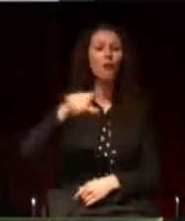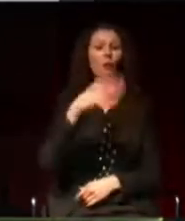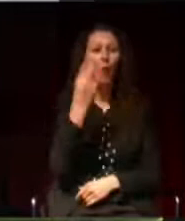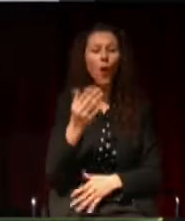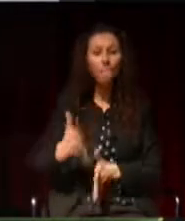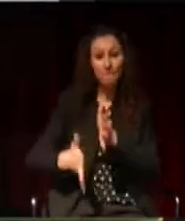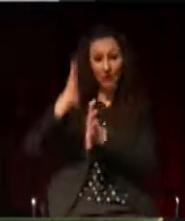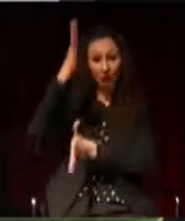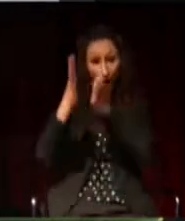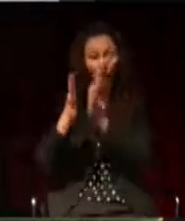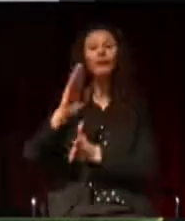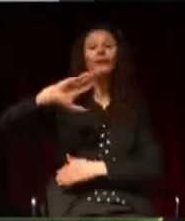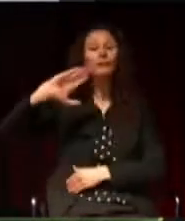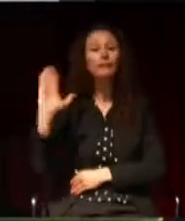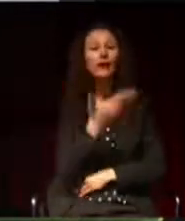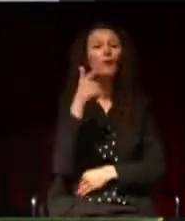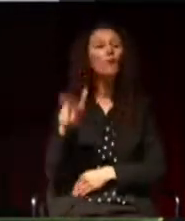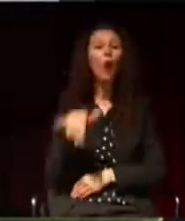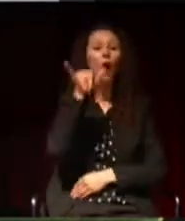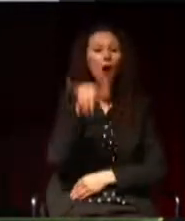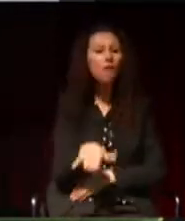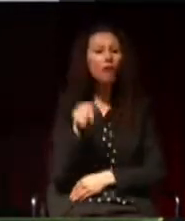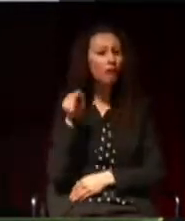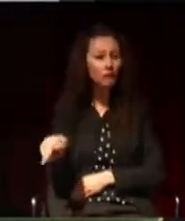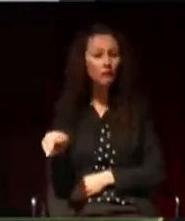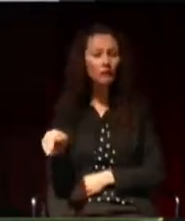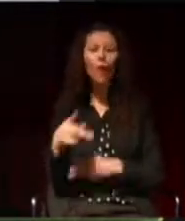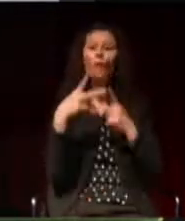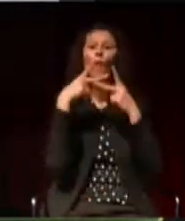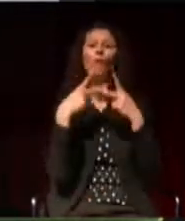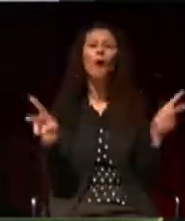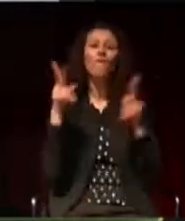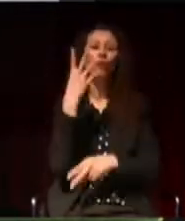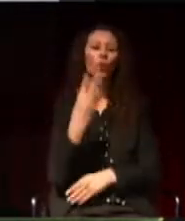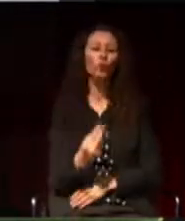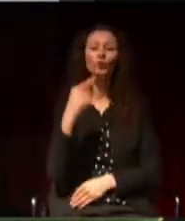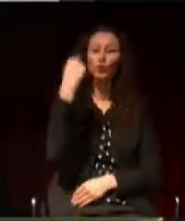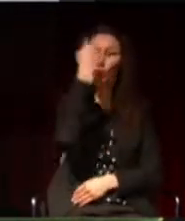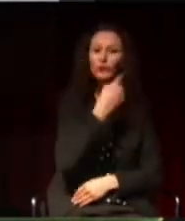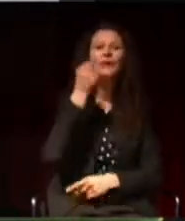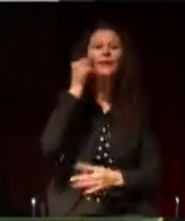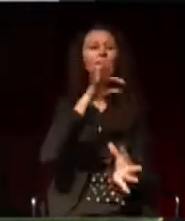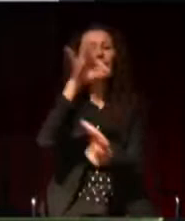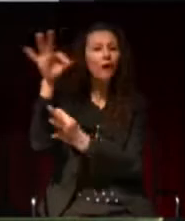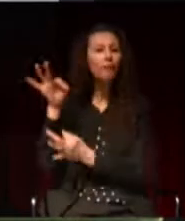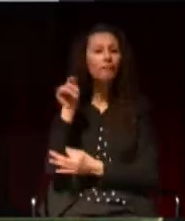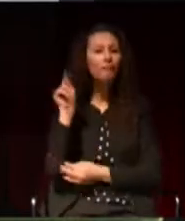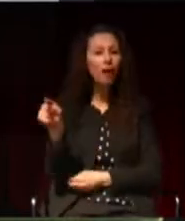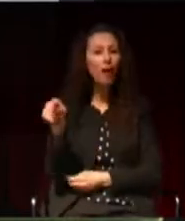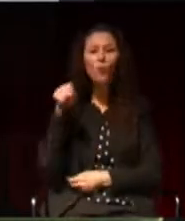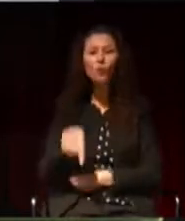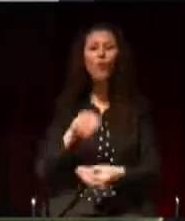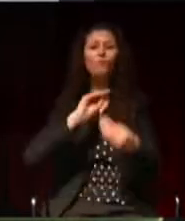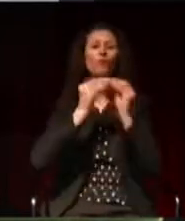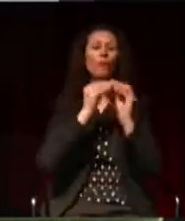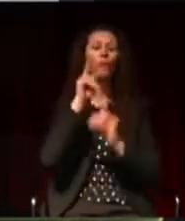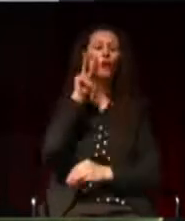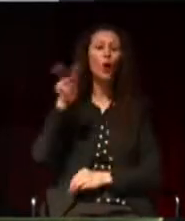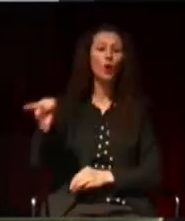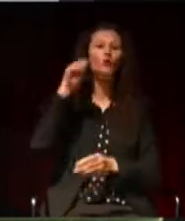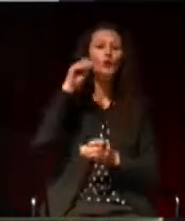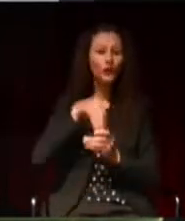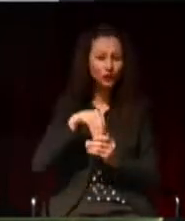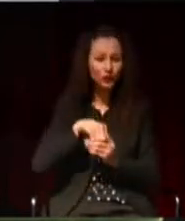olan binaların yıkıldığında bu haklardan muaf tutulduğu. Dolayısıyla insanların da bu problemi gördüğü